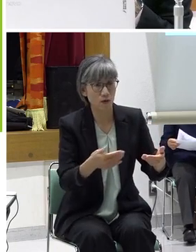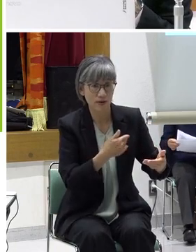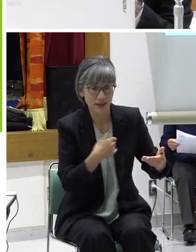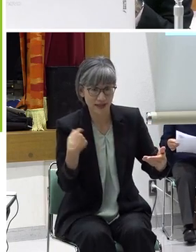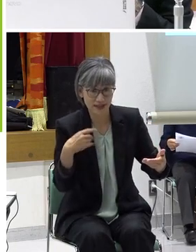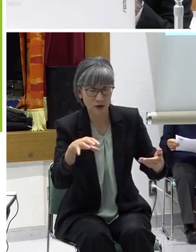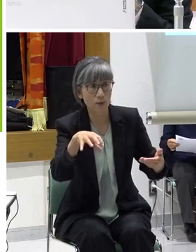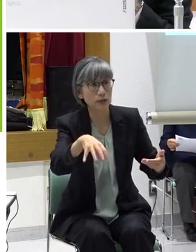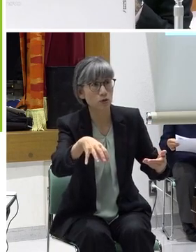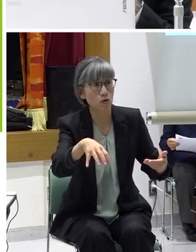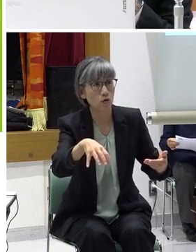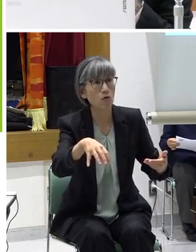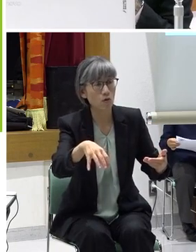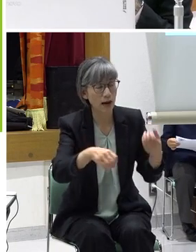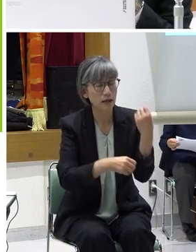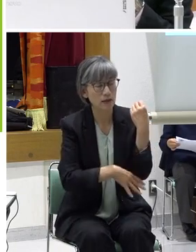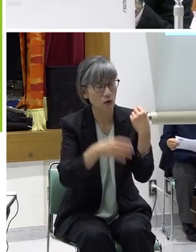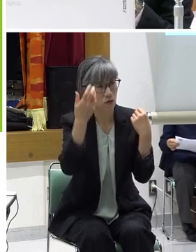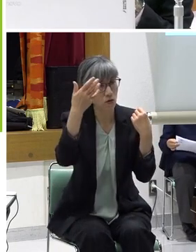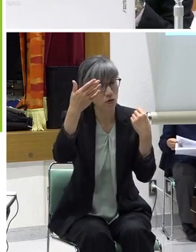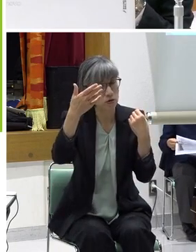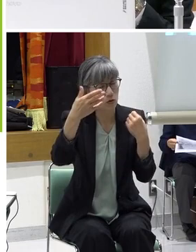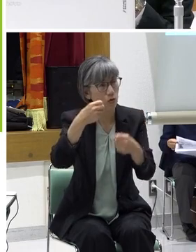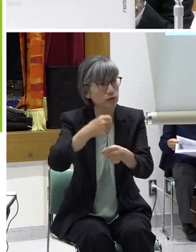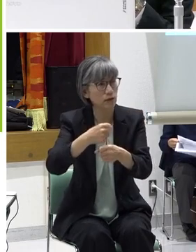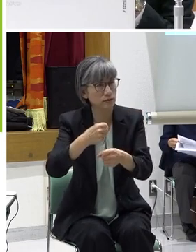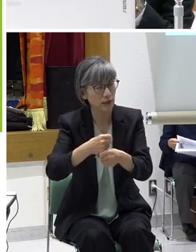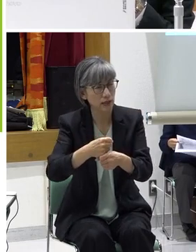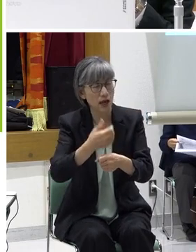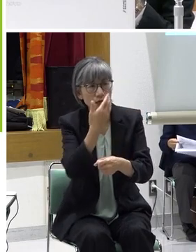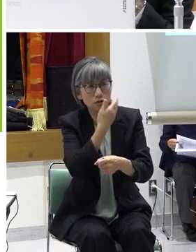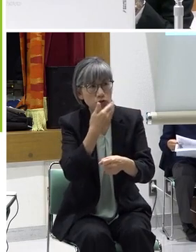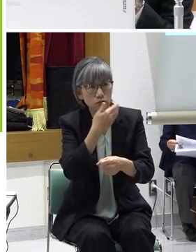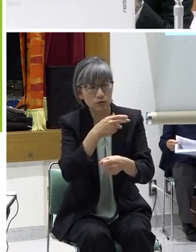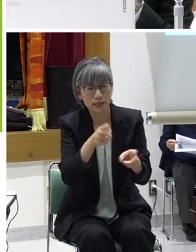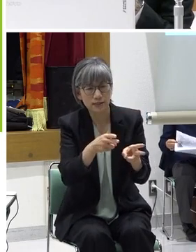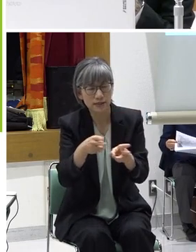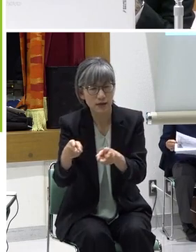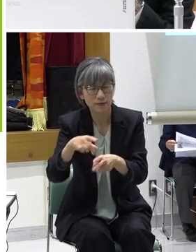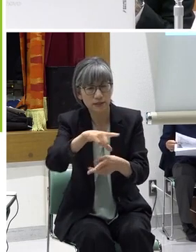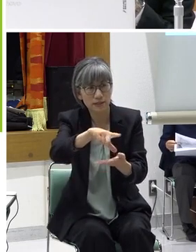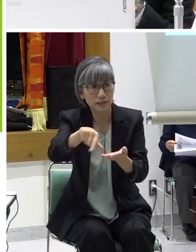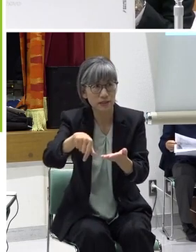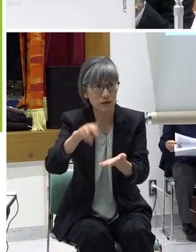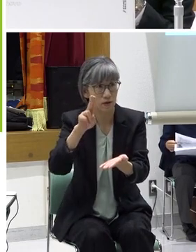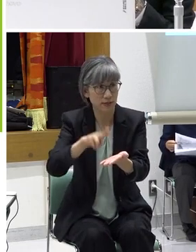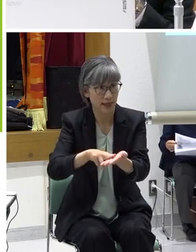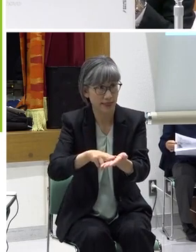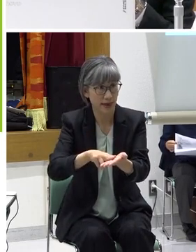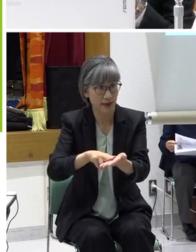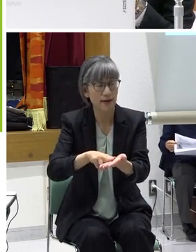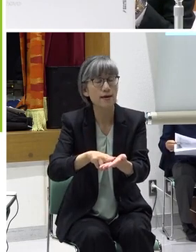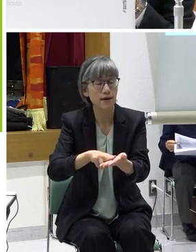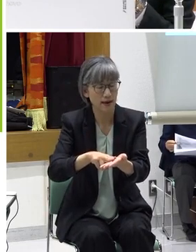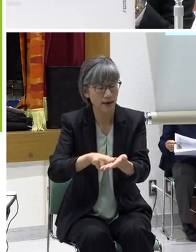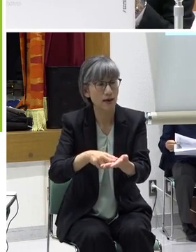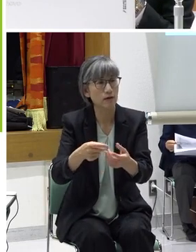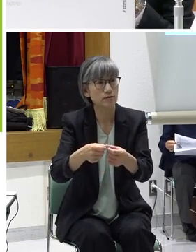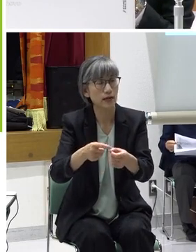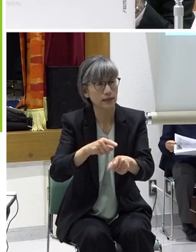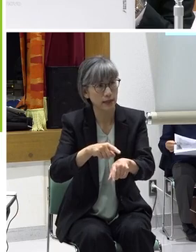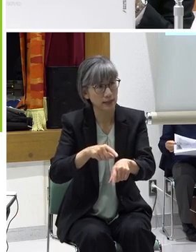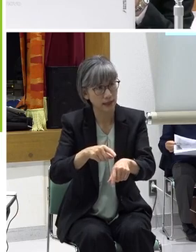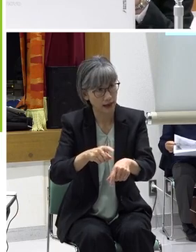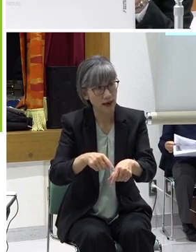について基本構想を策定し、重点整備区域を設定した上で具体的な特定事業計画